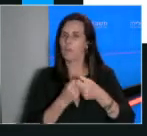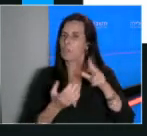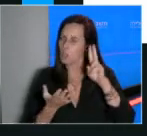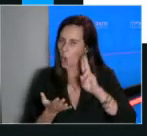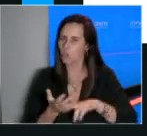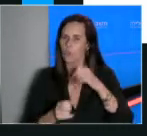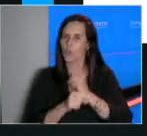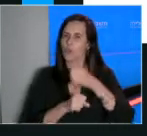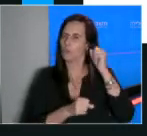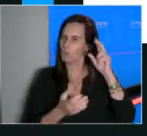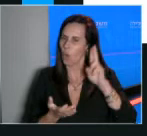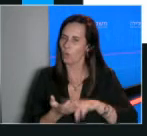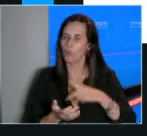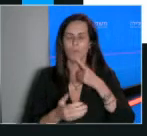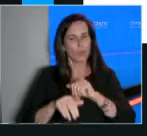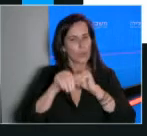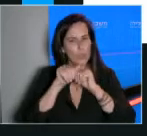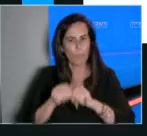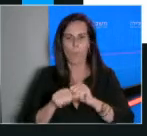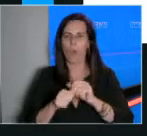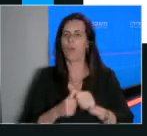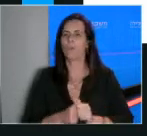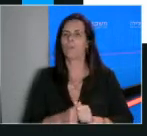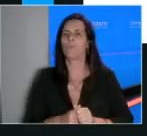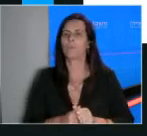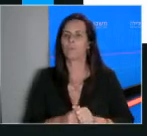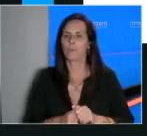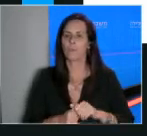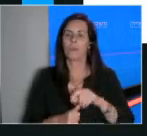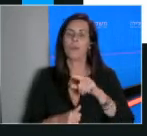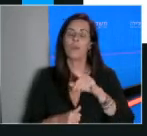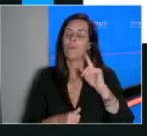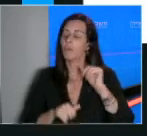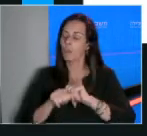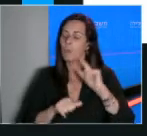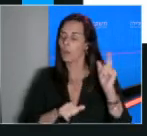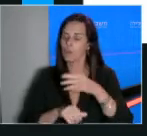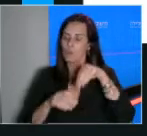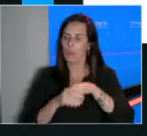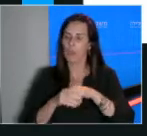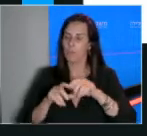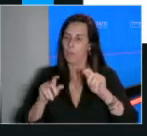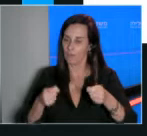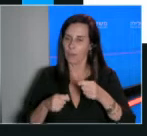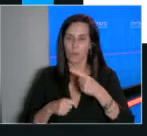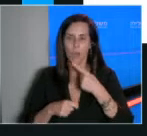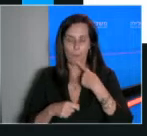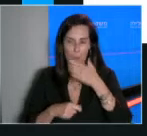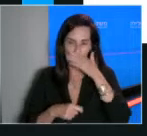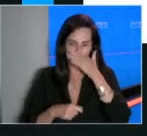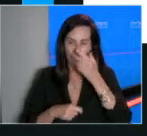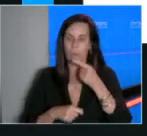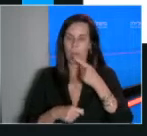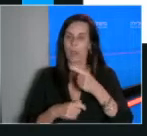של העובדות הסוציאליות, וביקש לחזק את ידיה של יור האיגוד חרמוני. ואת ידי כל הנוטלים חלק במאבק,